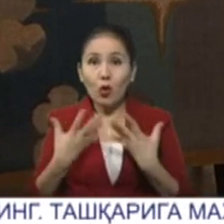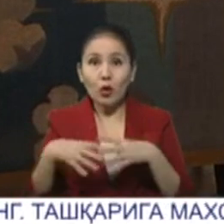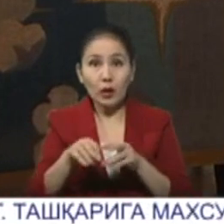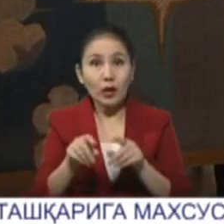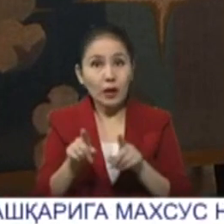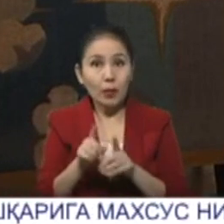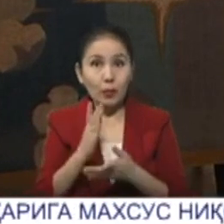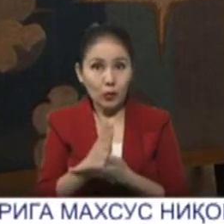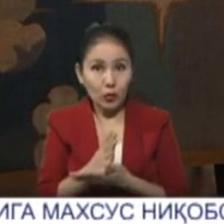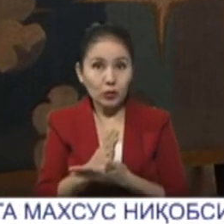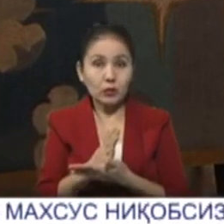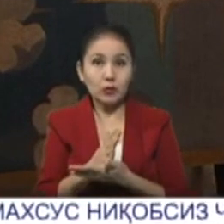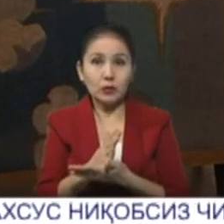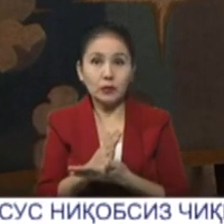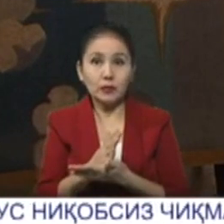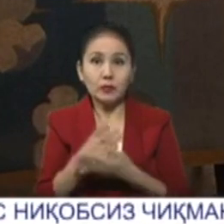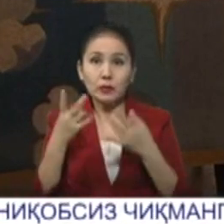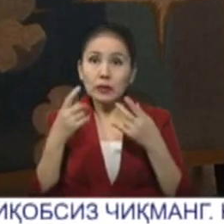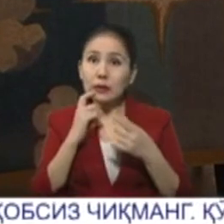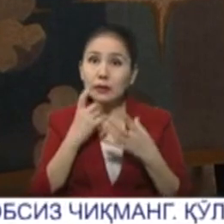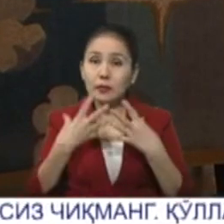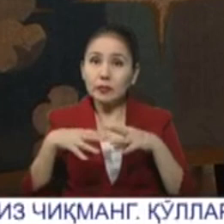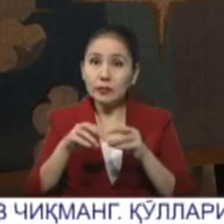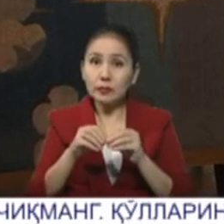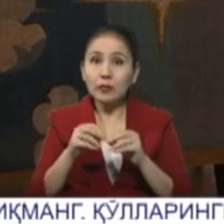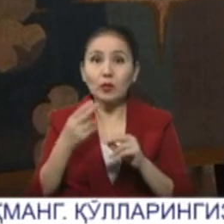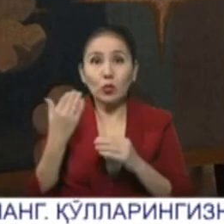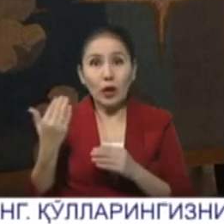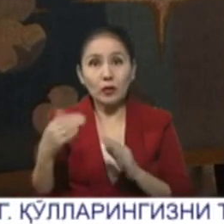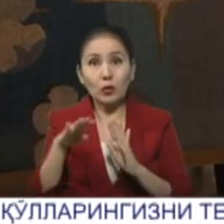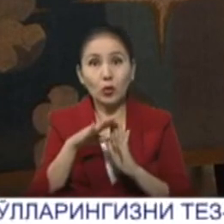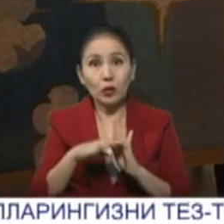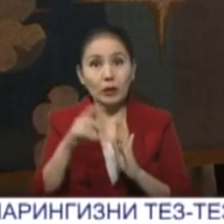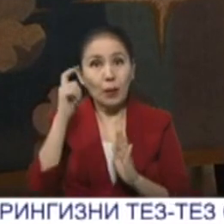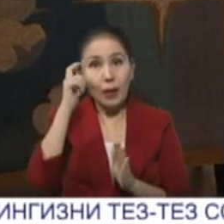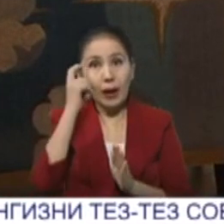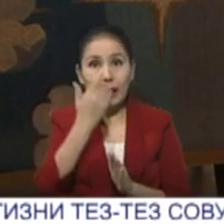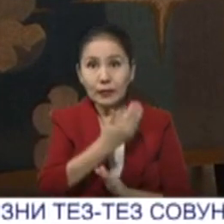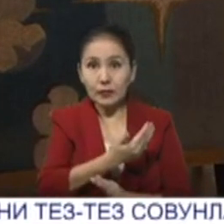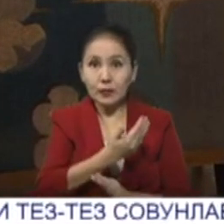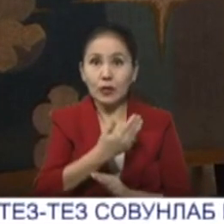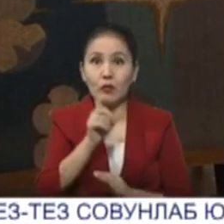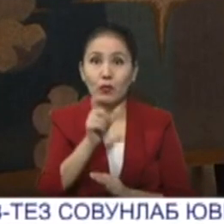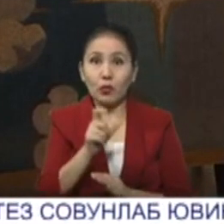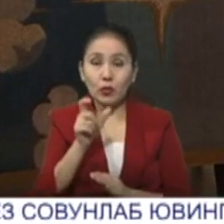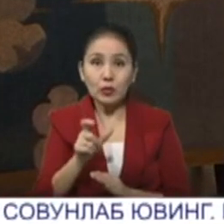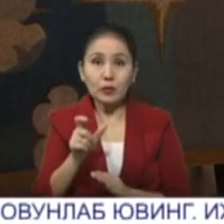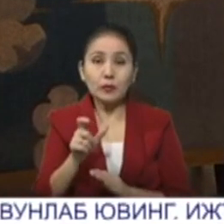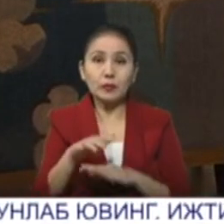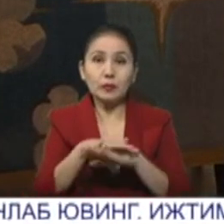ham bor, mana shunaqa ijtimoiy ko'makka muhtoj oilalarimiz. Biz ularni ro'yxatini mahalladan, mahalla fuqarolar